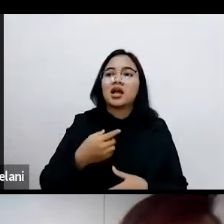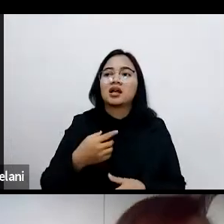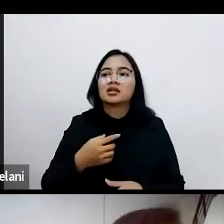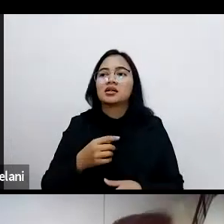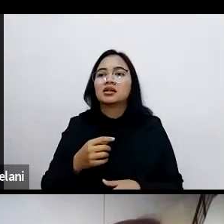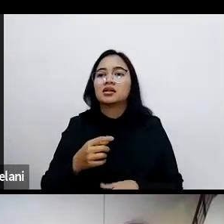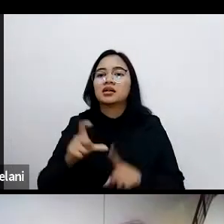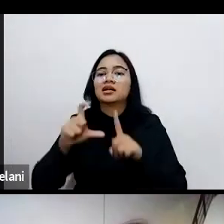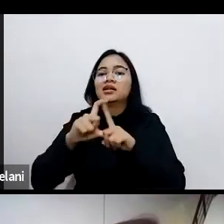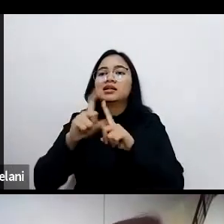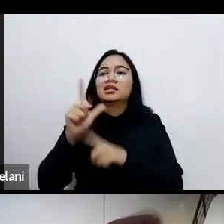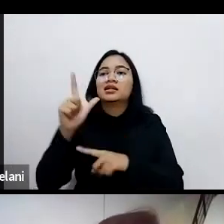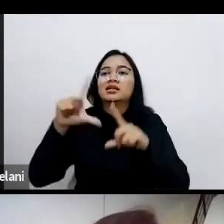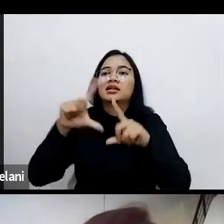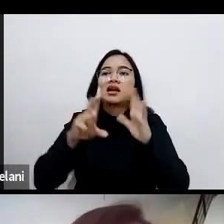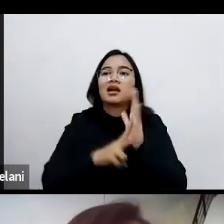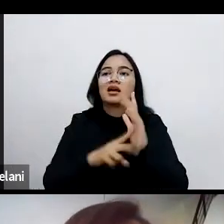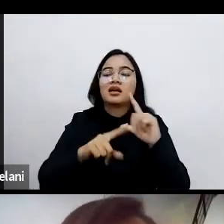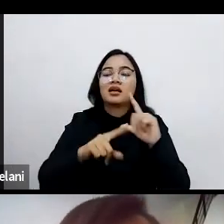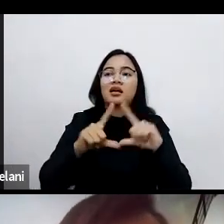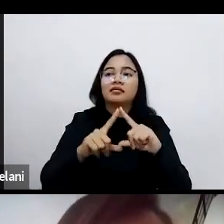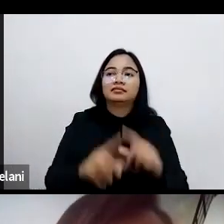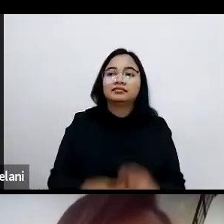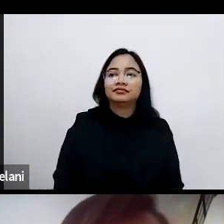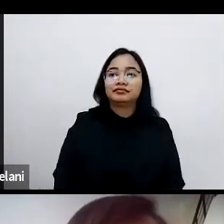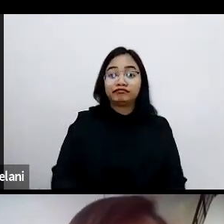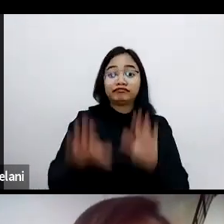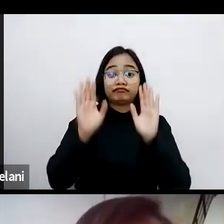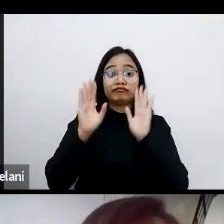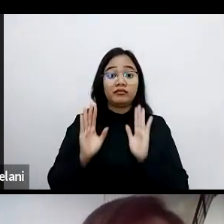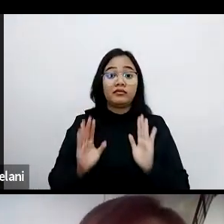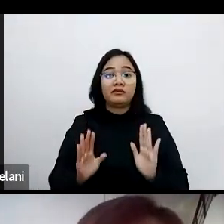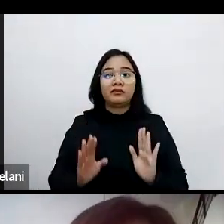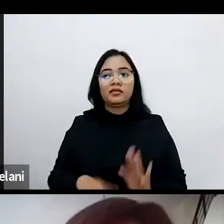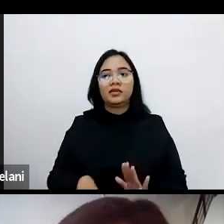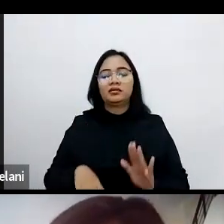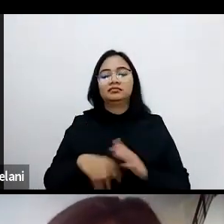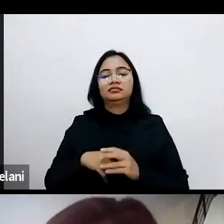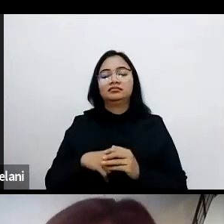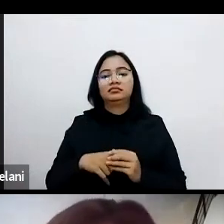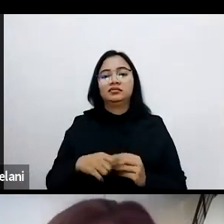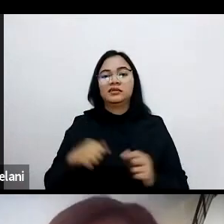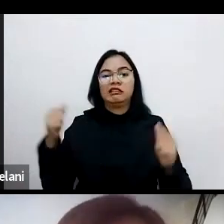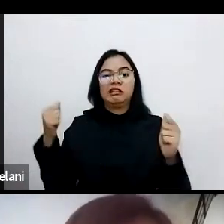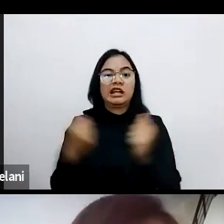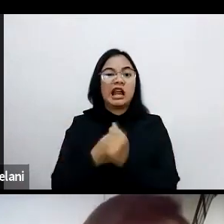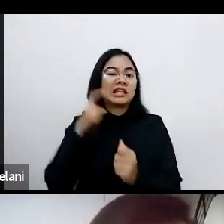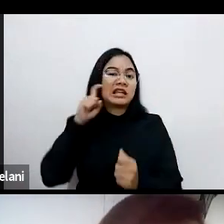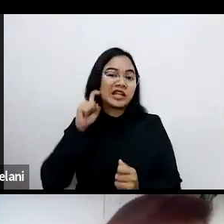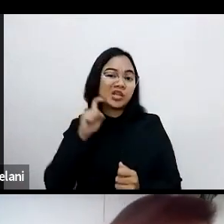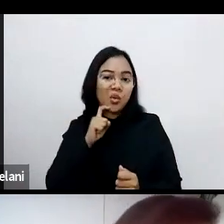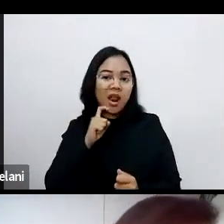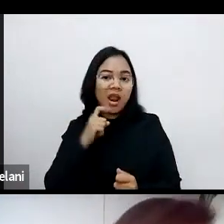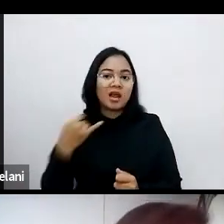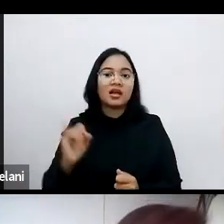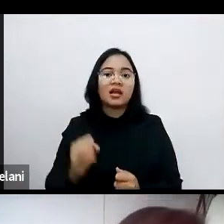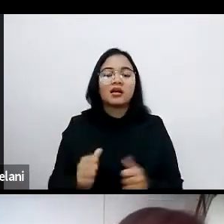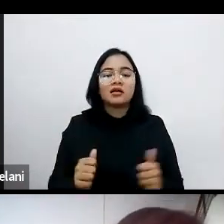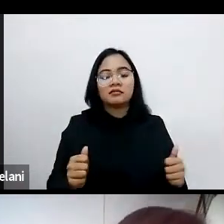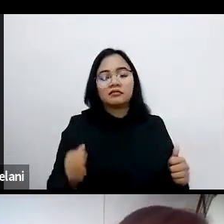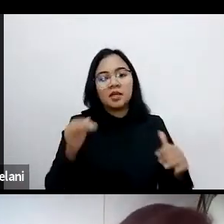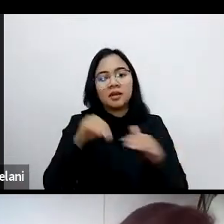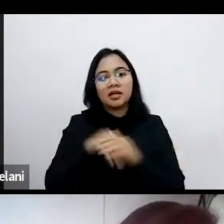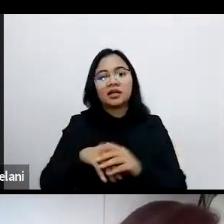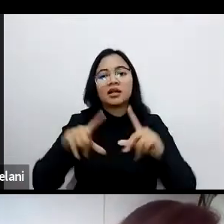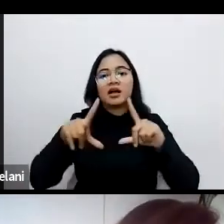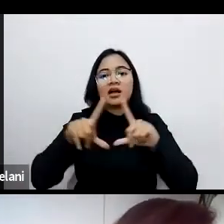Ya. Mbak Diana, banyak sekali kan kasus-kasus kekerasan seksual itu yang melibatkan akademisi gitu ya. Tapi banyak juga